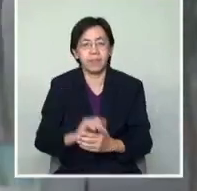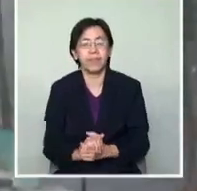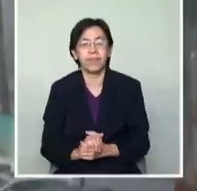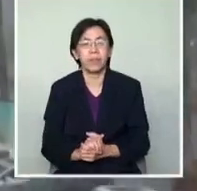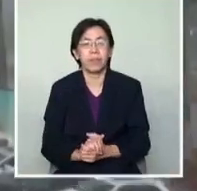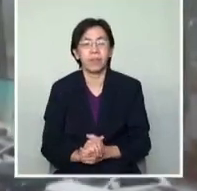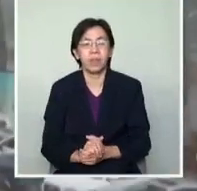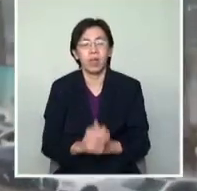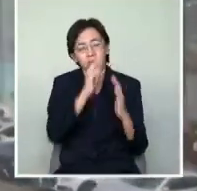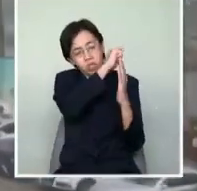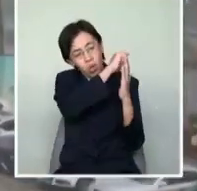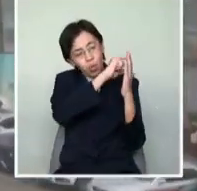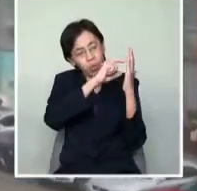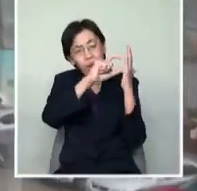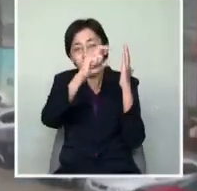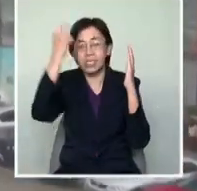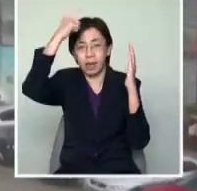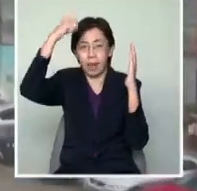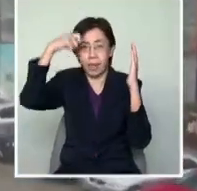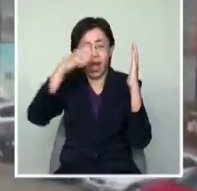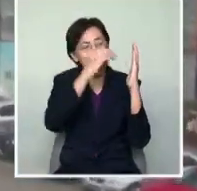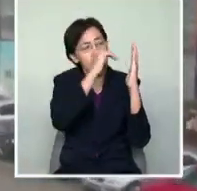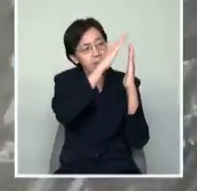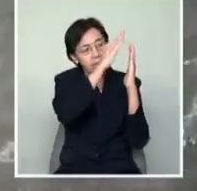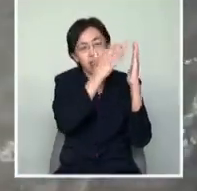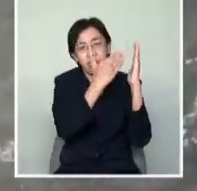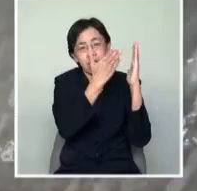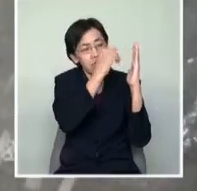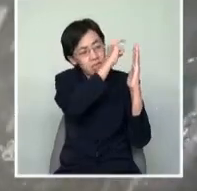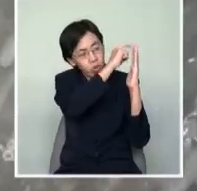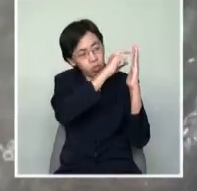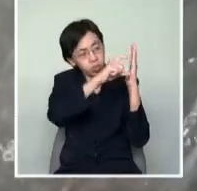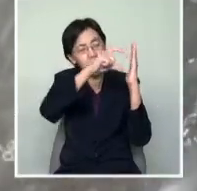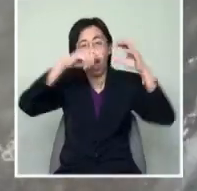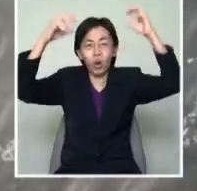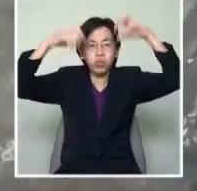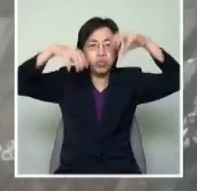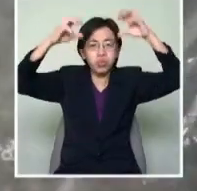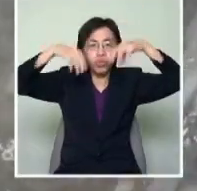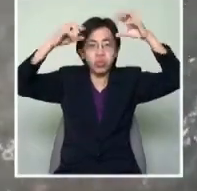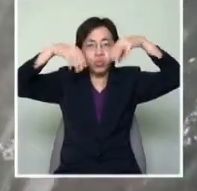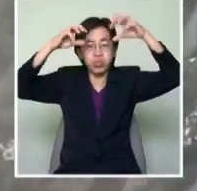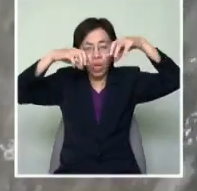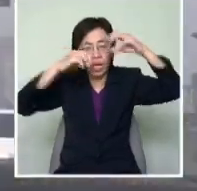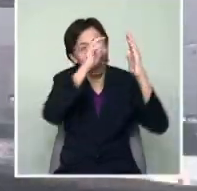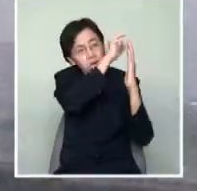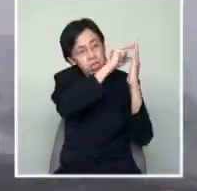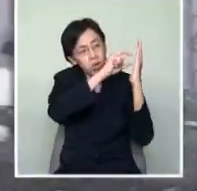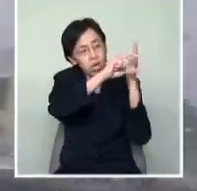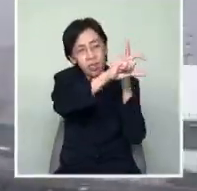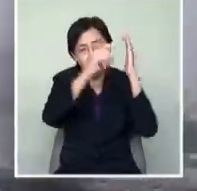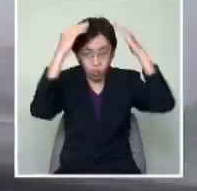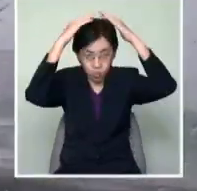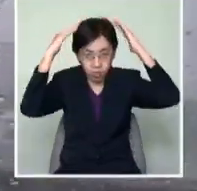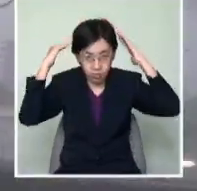องมรสุมจะพาดผ่านประเทศเมียนมาภาคเหนือตอนบนเข้าสู่หย่อมความกดอากาศต่ำบริเวณประเทศเวียดนามตอนบนแล้วจะเ